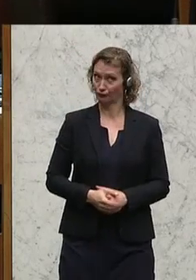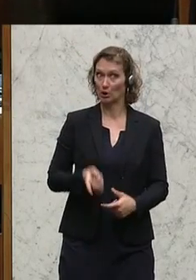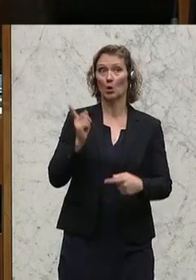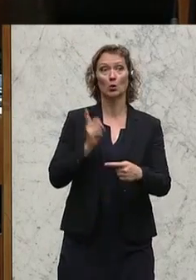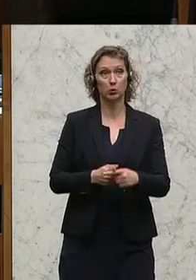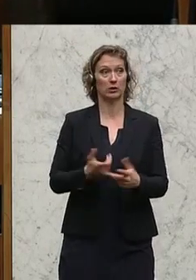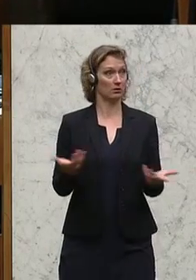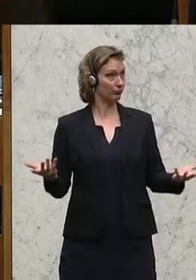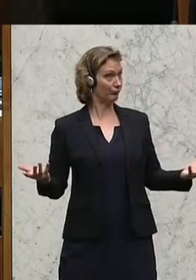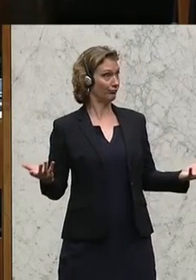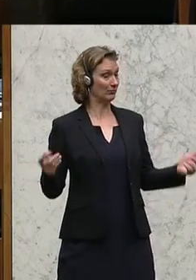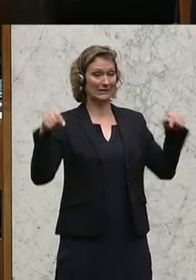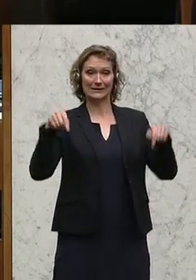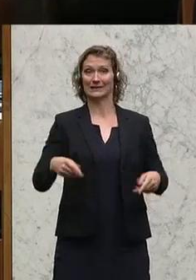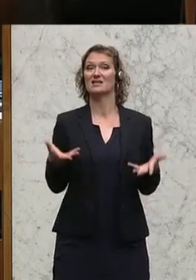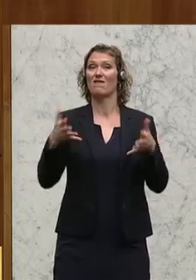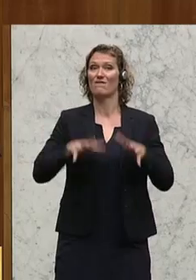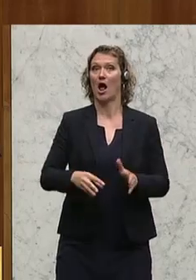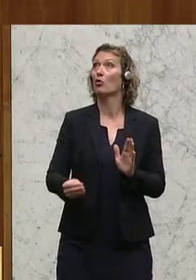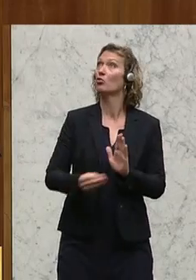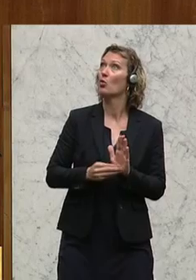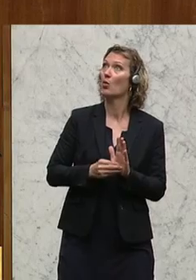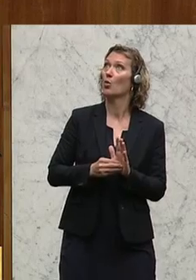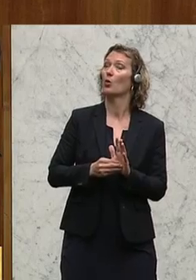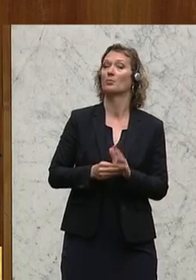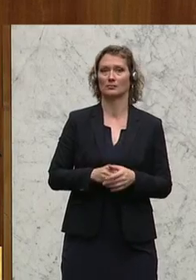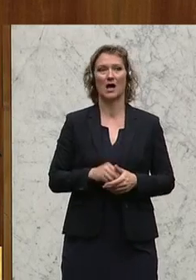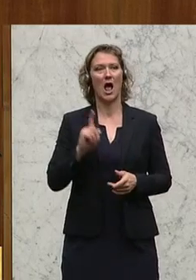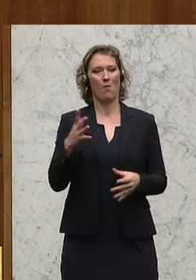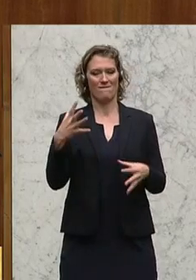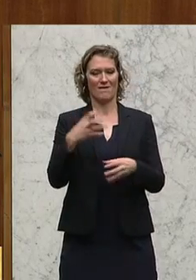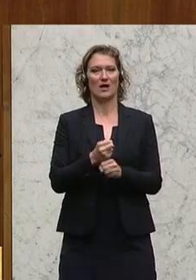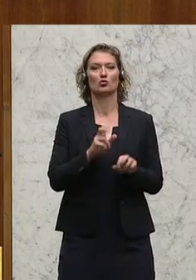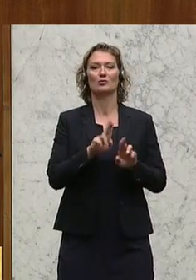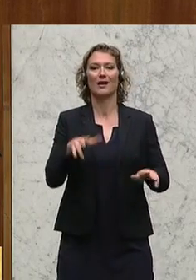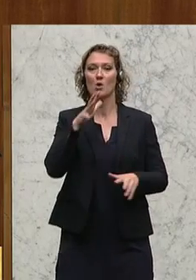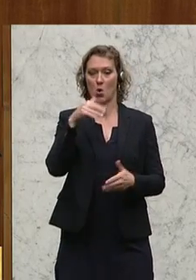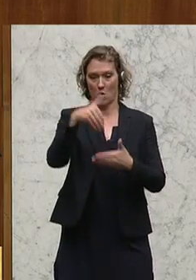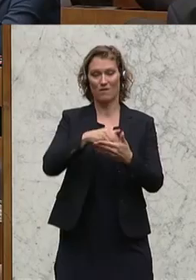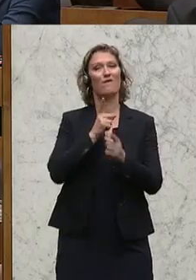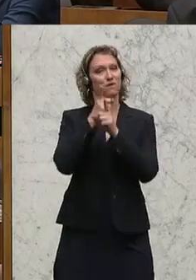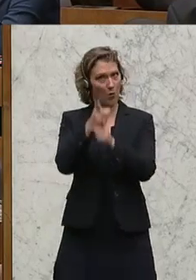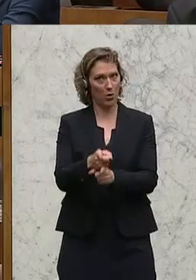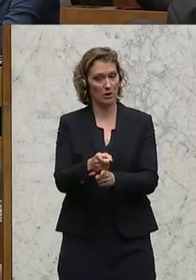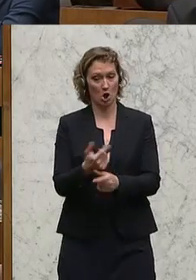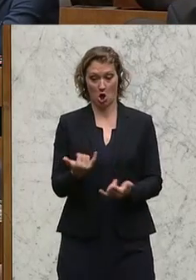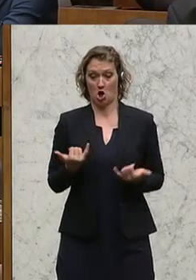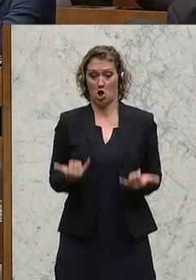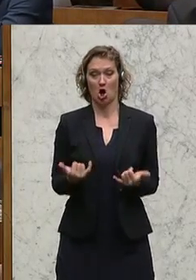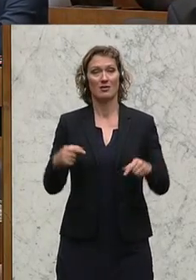Und was wir in diesem Fall auch noch gemacht haben, auch in Entsprechung des Verfassungsgerichtshofes, wir beschließen